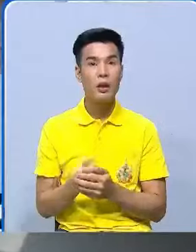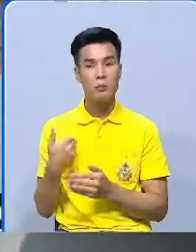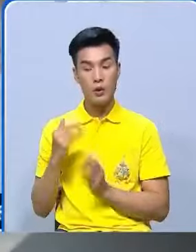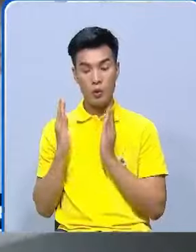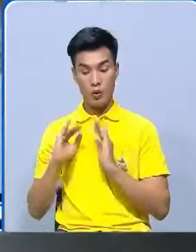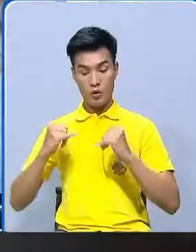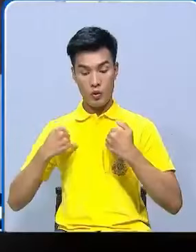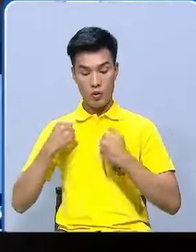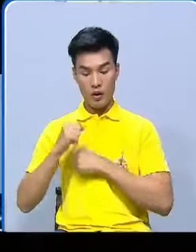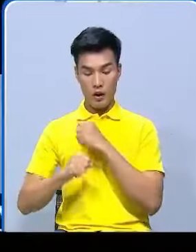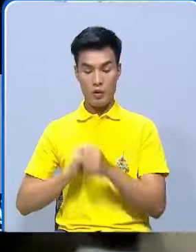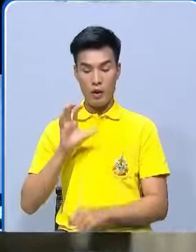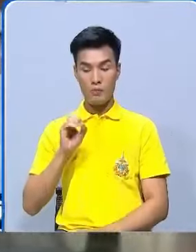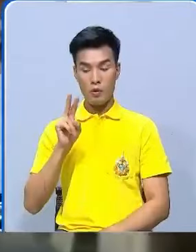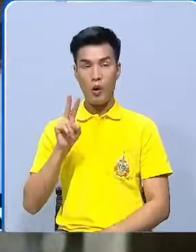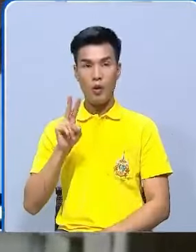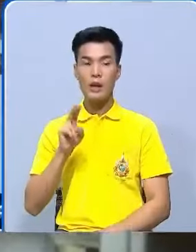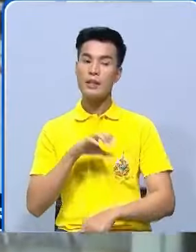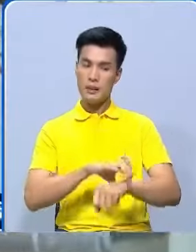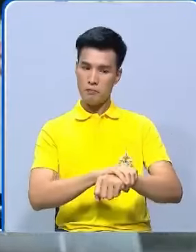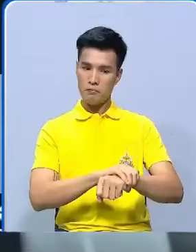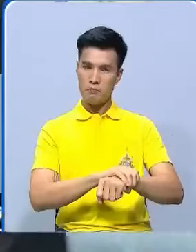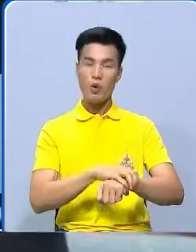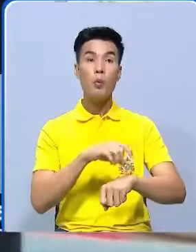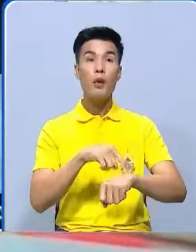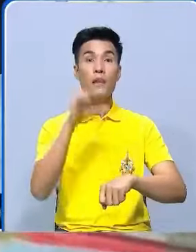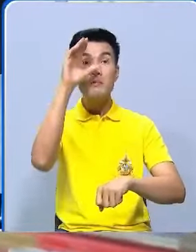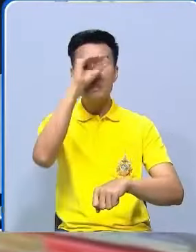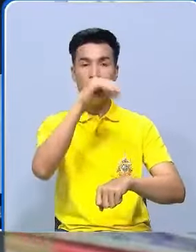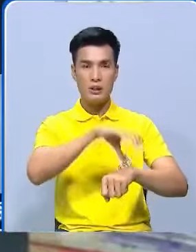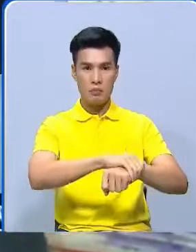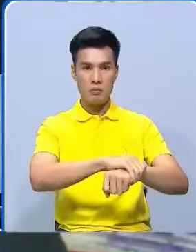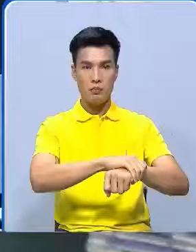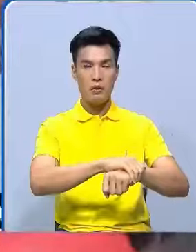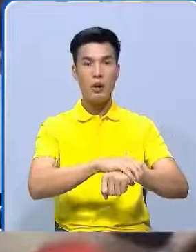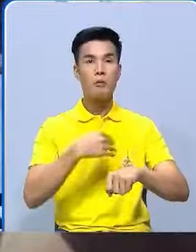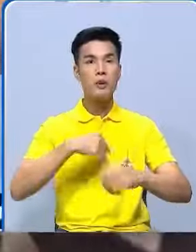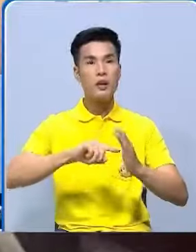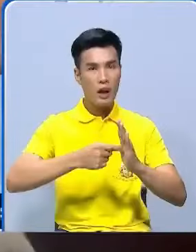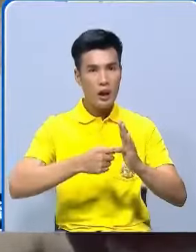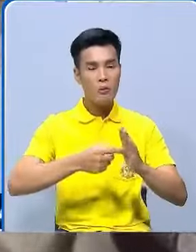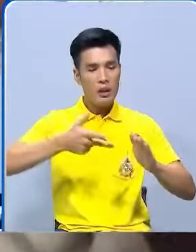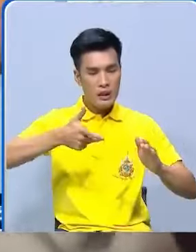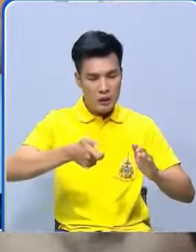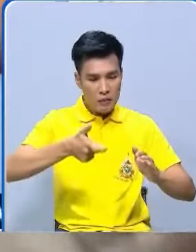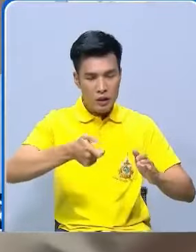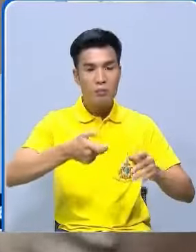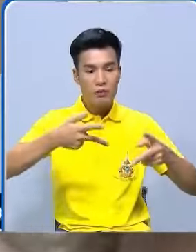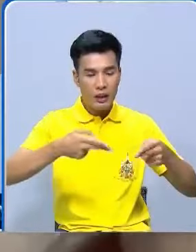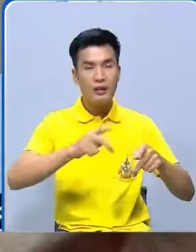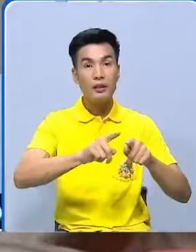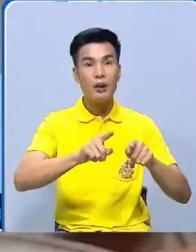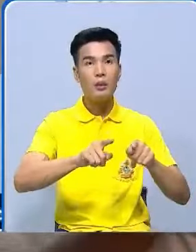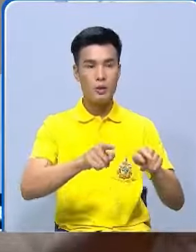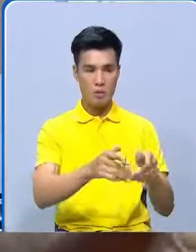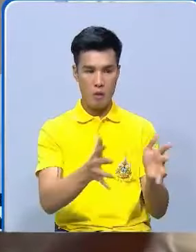ทองอายุ52ปีเจ้าของร้านจับกลุ่มตัวไว้ได้เมื่อกลางดึกเมื่อคืนนี้เองพร้อมอุปกรณ์มีไขควงมีครีมที่ใช้ในการก่อเหตุลักทรัพย ์ค่ะ